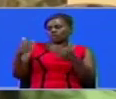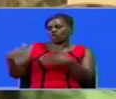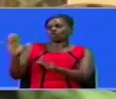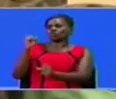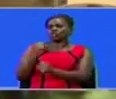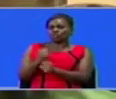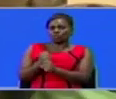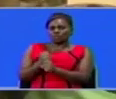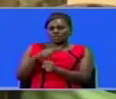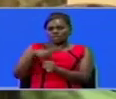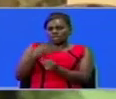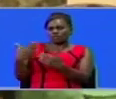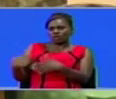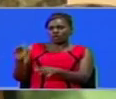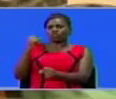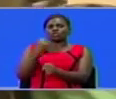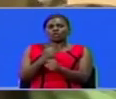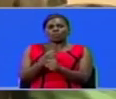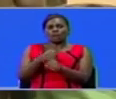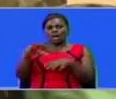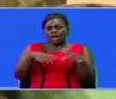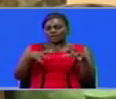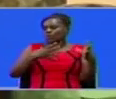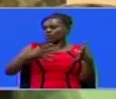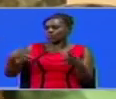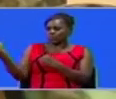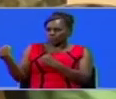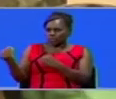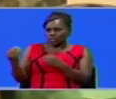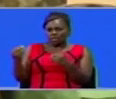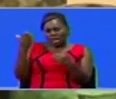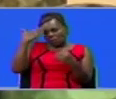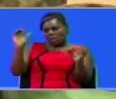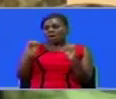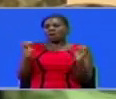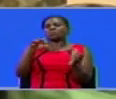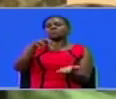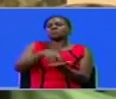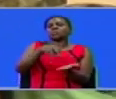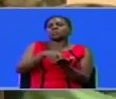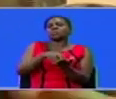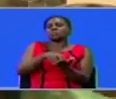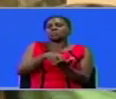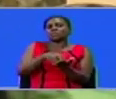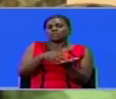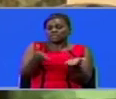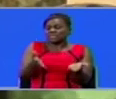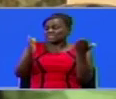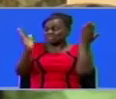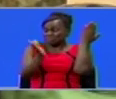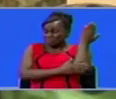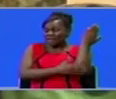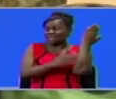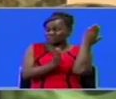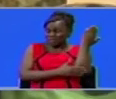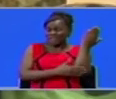kazi. Sisi wengine tutapoteza kazi na wanyama watatoroka na sijui situation itakuwa namna gani. Itakuwa ni kwa sababu inakuwa